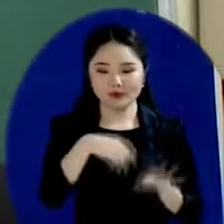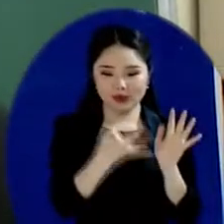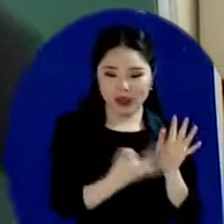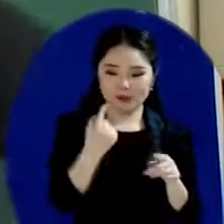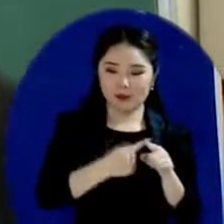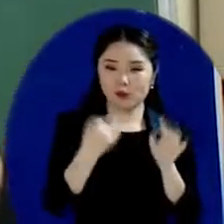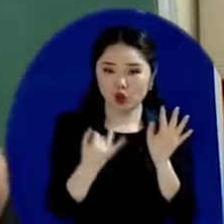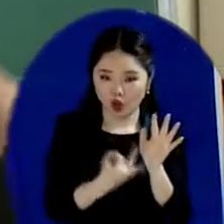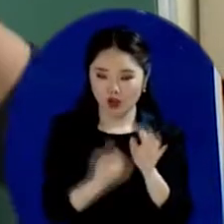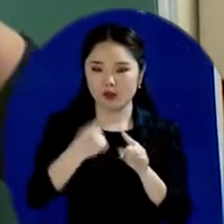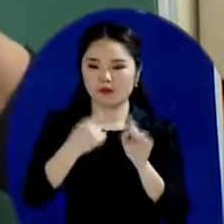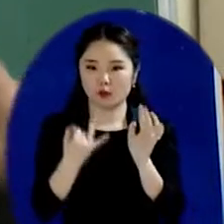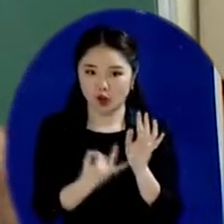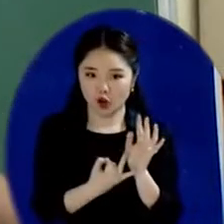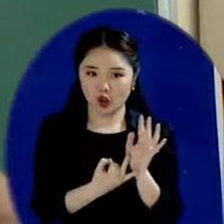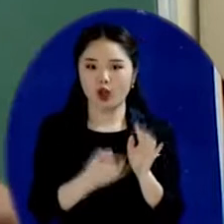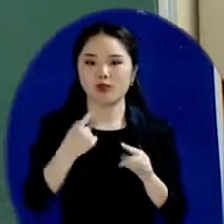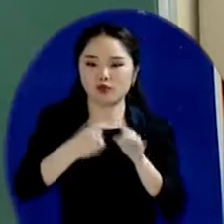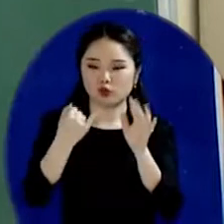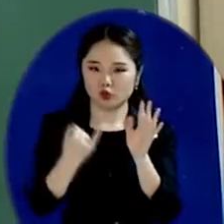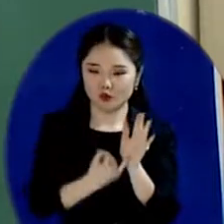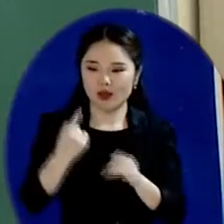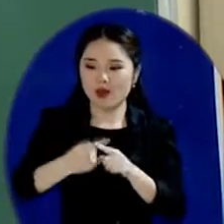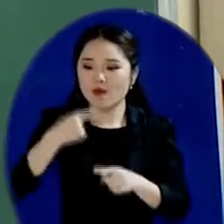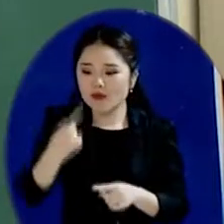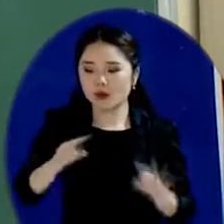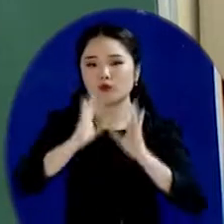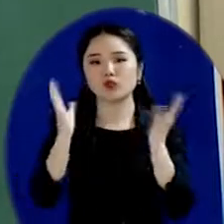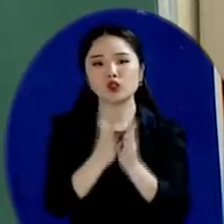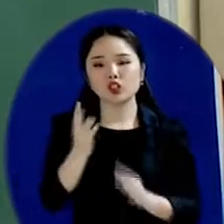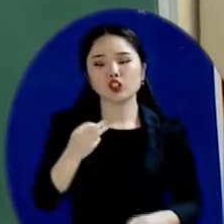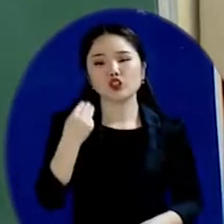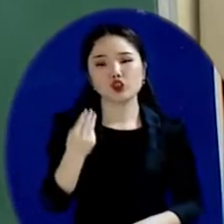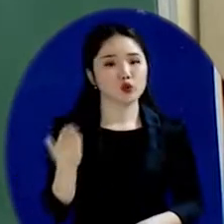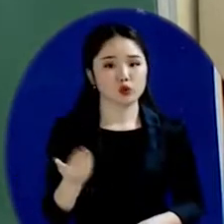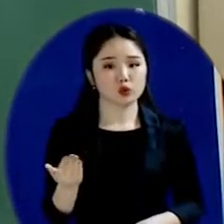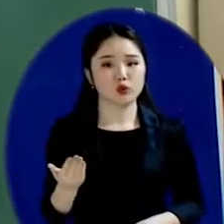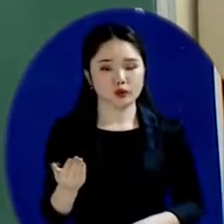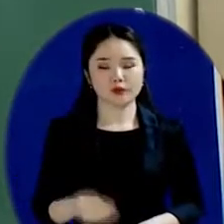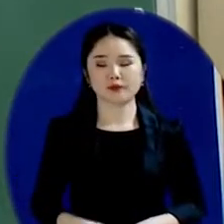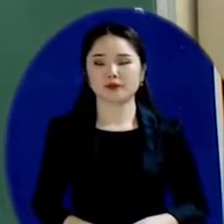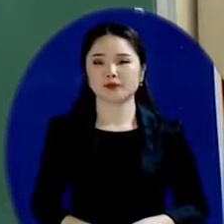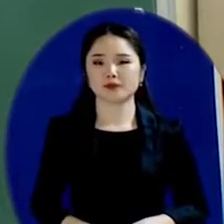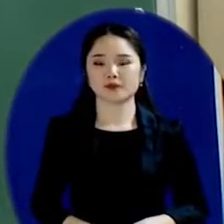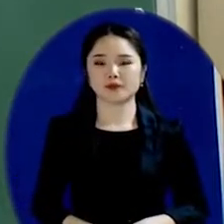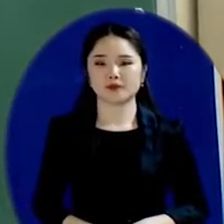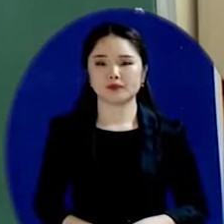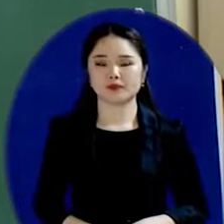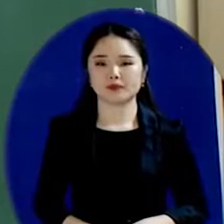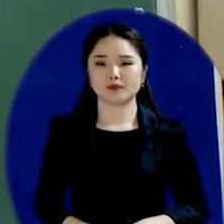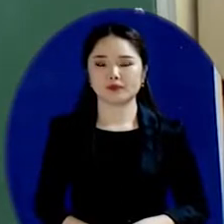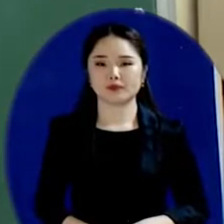энэ 7, 7, 6, 1-ийг нэмээд нийт хідэн амтан байна уу? Тооцоолоорой.